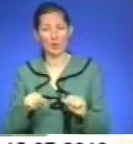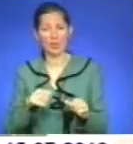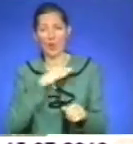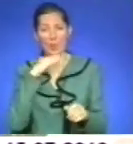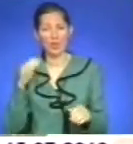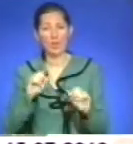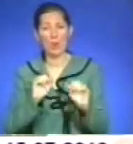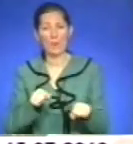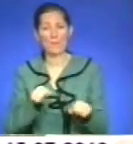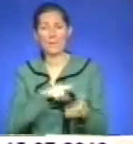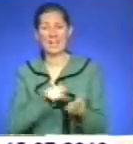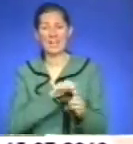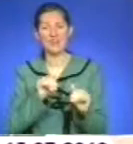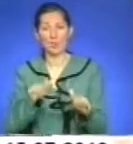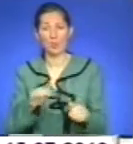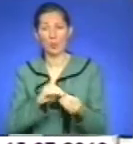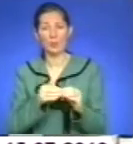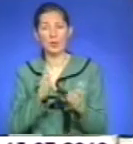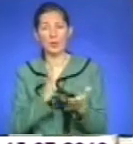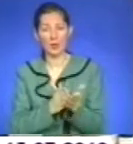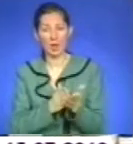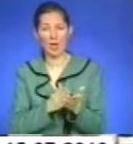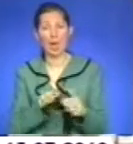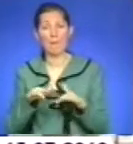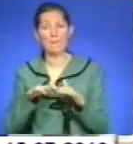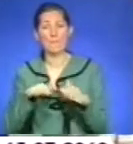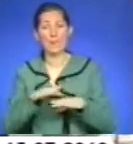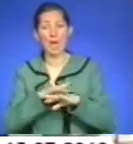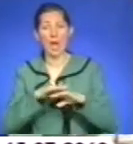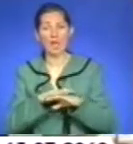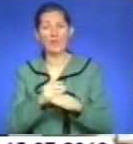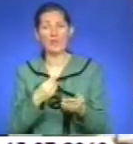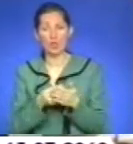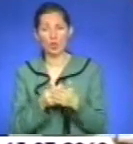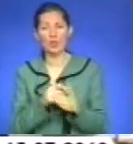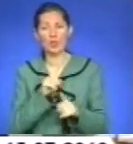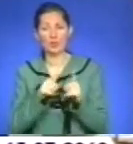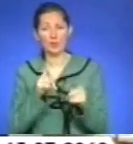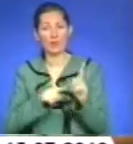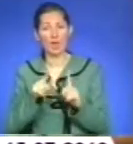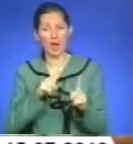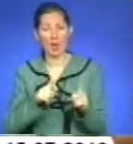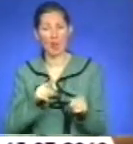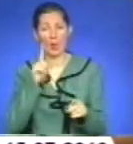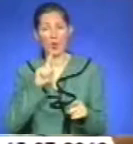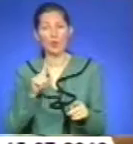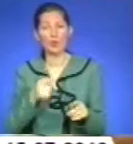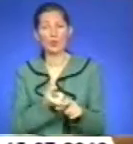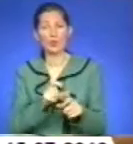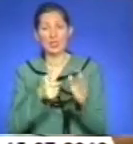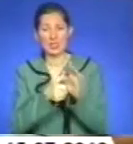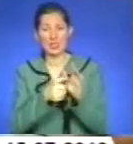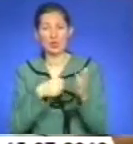не вирішено. Проблемним залишається механізм фінансування реформованих рад. Адже досі із понад 600 бюджетів області